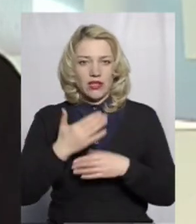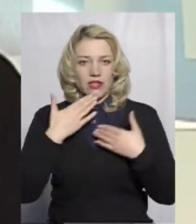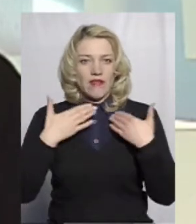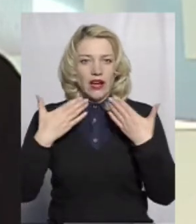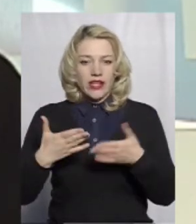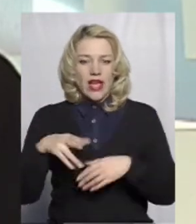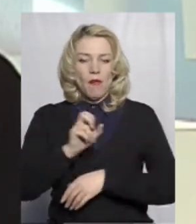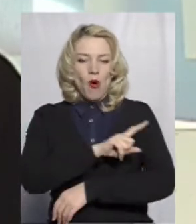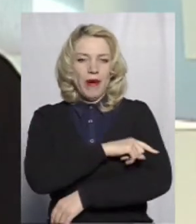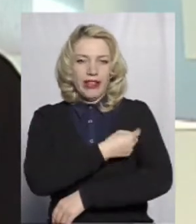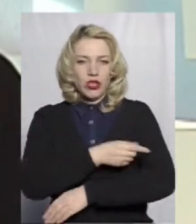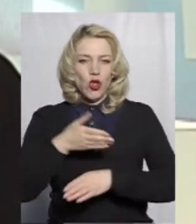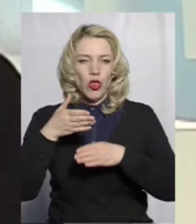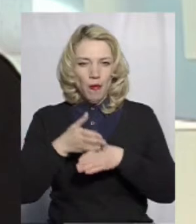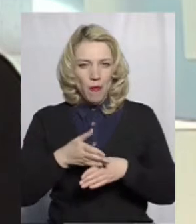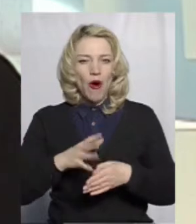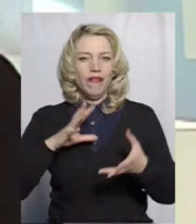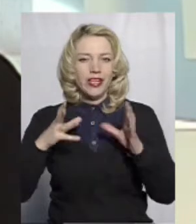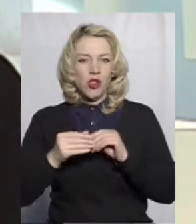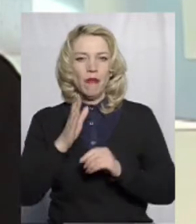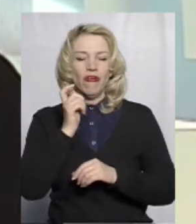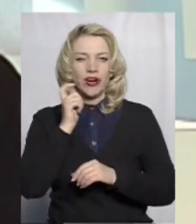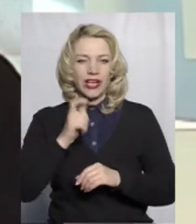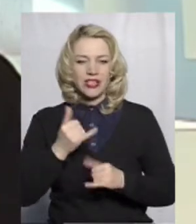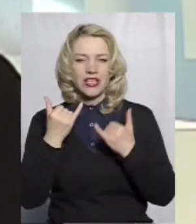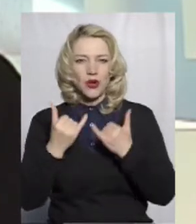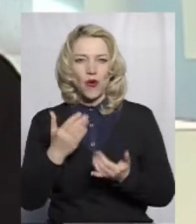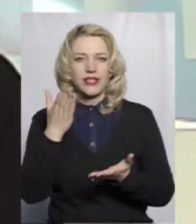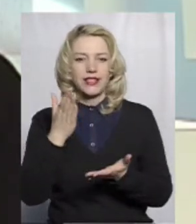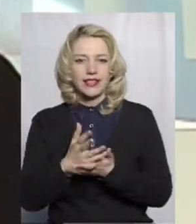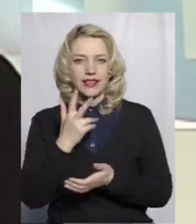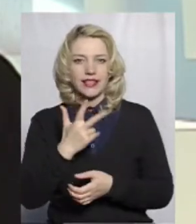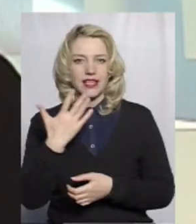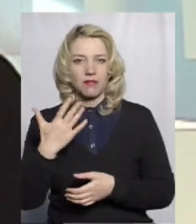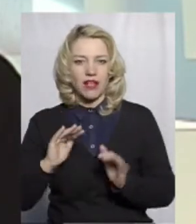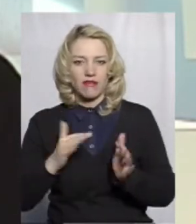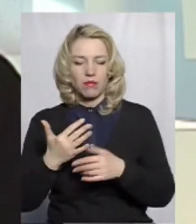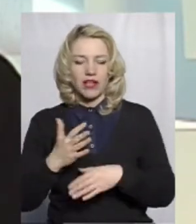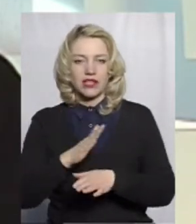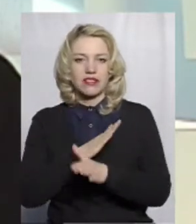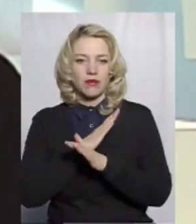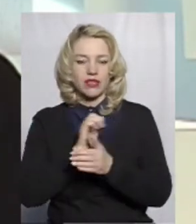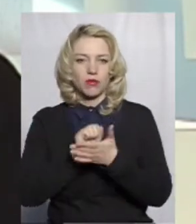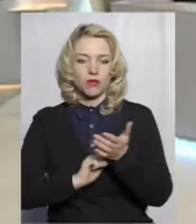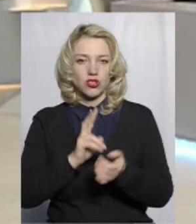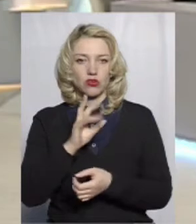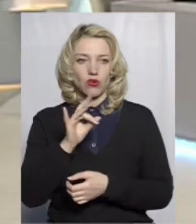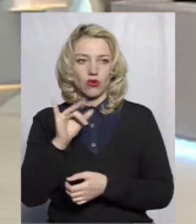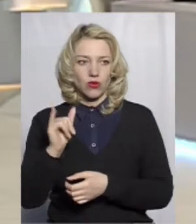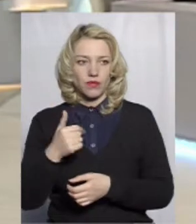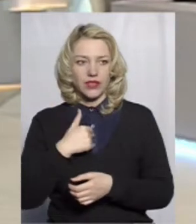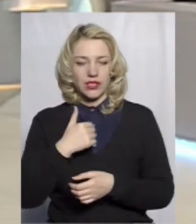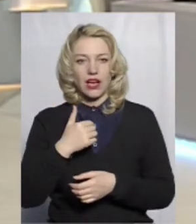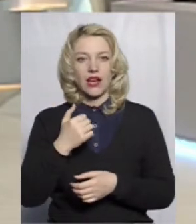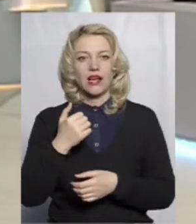по медичну допомогу. В цілому в Україні на сьогодні це 35 випадків смерті по причині кору. Я перепрошую, я вам дякую